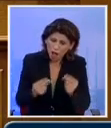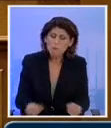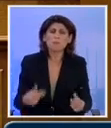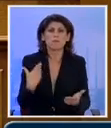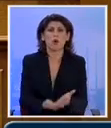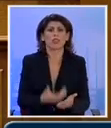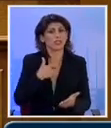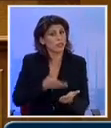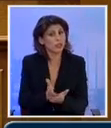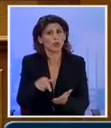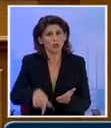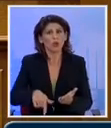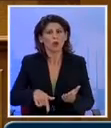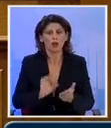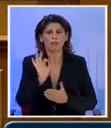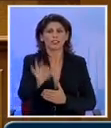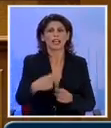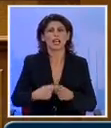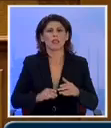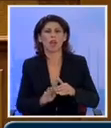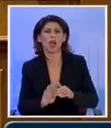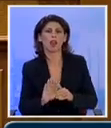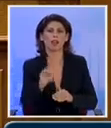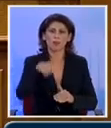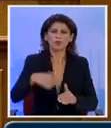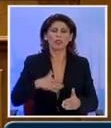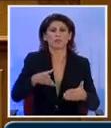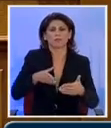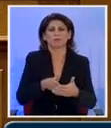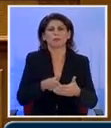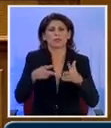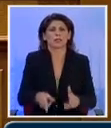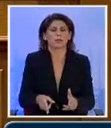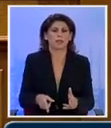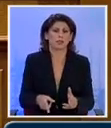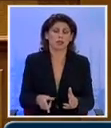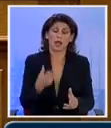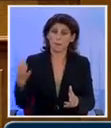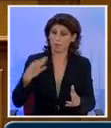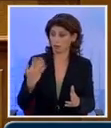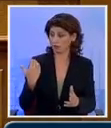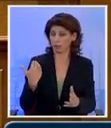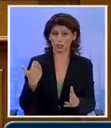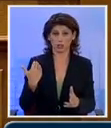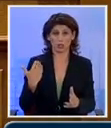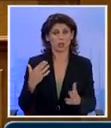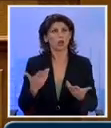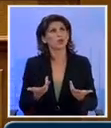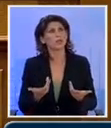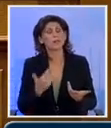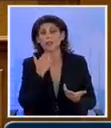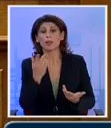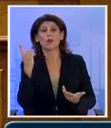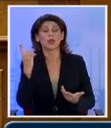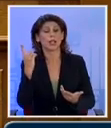όμως οδηγούμε τη χώρα στην ανάκαμψη. Και αυτό θέλετε τώρα να ανακόψετε. Μας είπατε πριν ότι δεν μπορεί μια